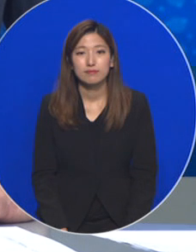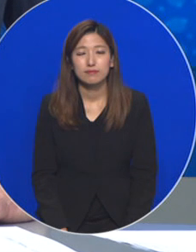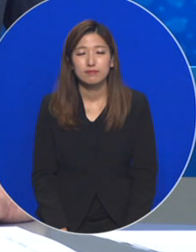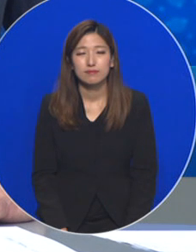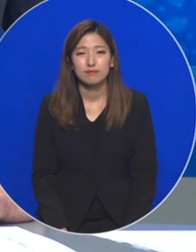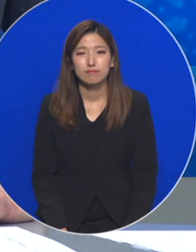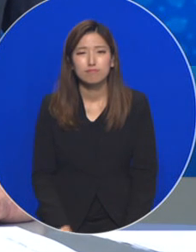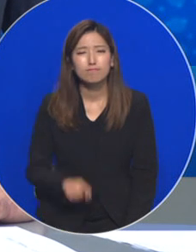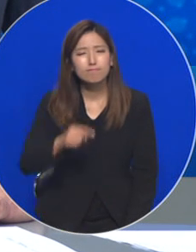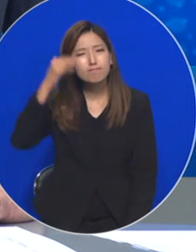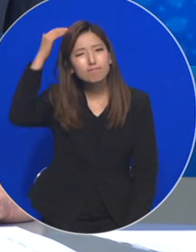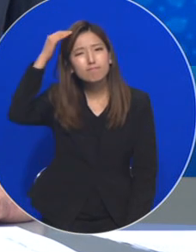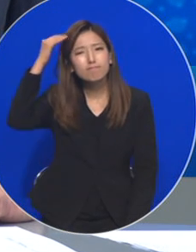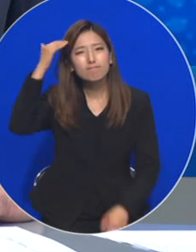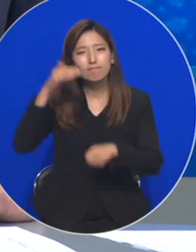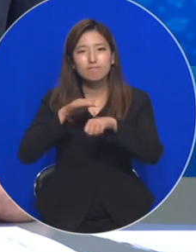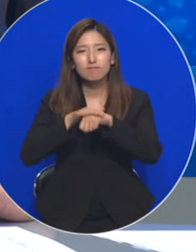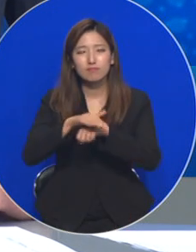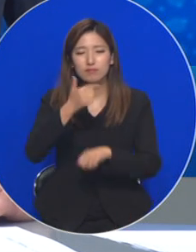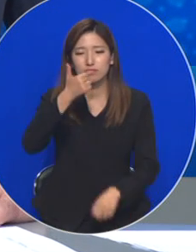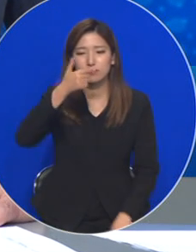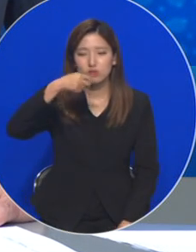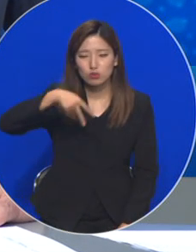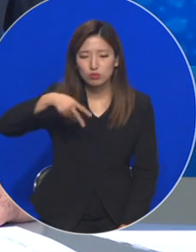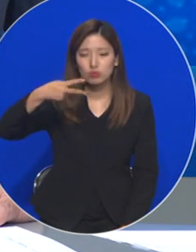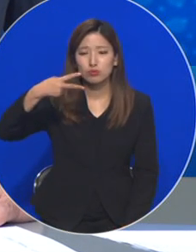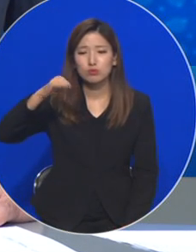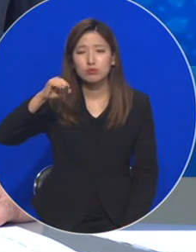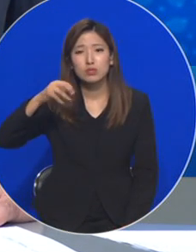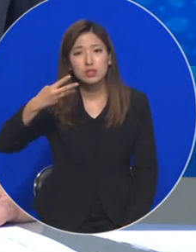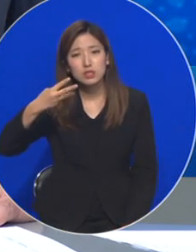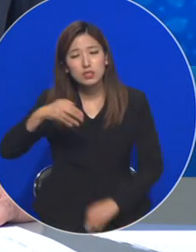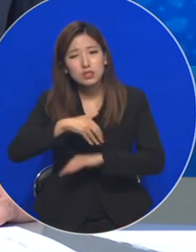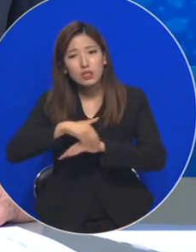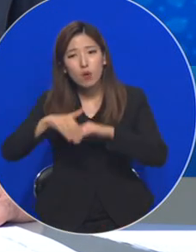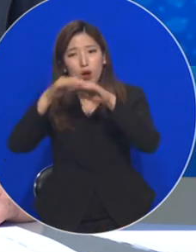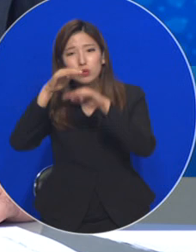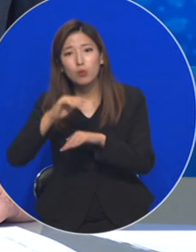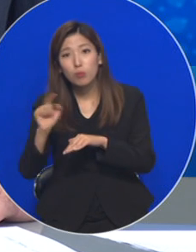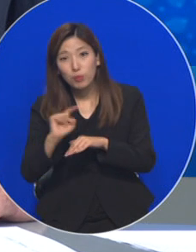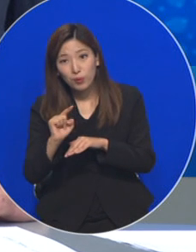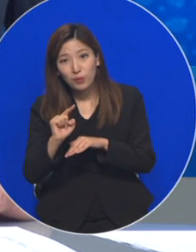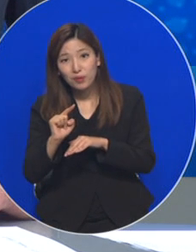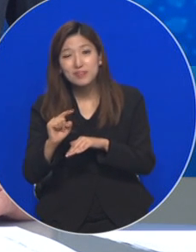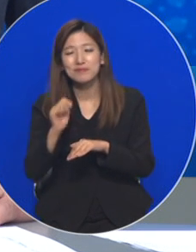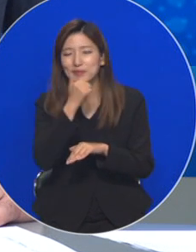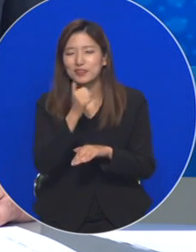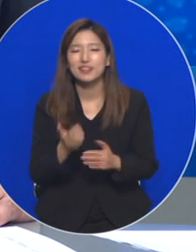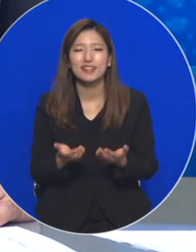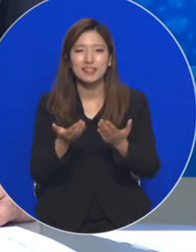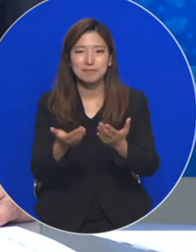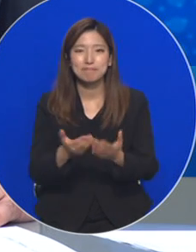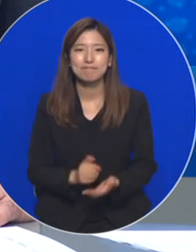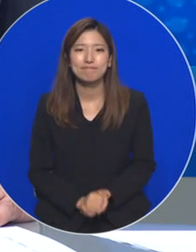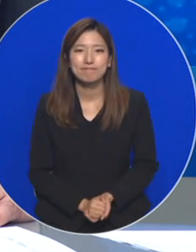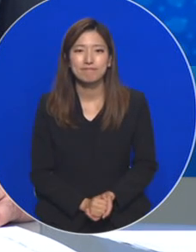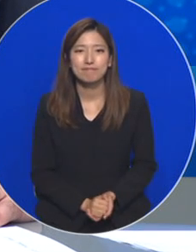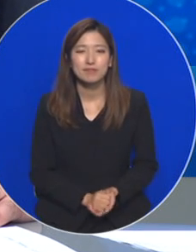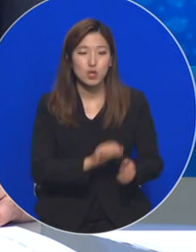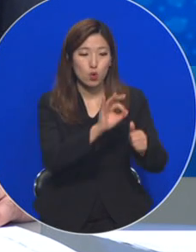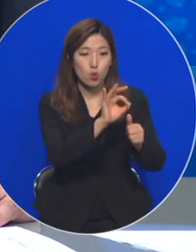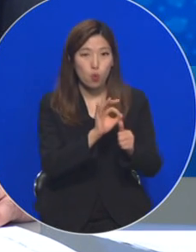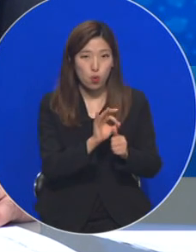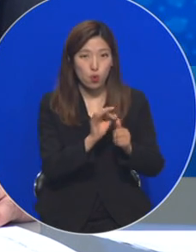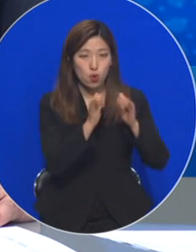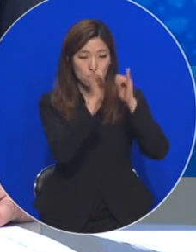지금부터는 한국판 뉴딜 중 합계에 게 자세한 내용을 살펴보도록 하겠습니다 한국판 유대는 고용 사회안전망을 토대로